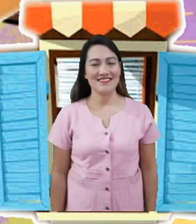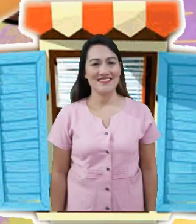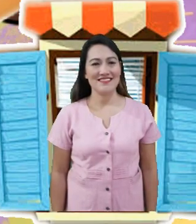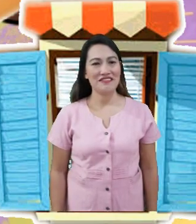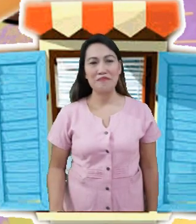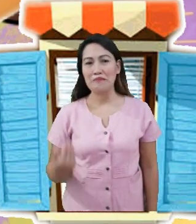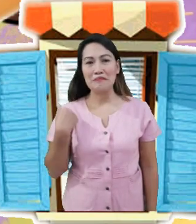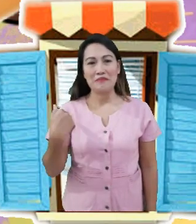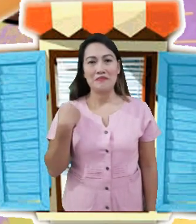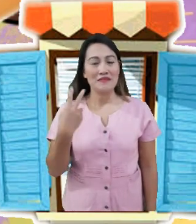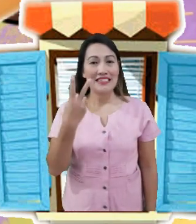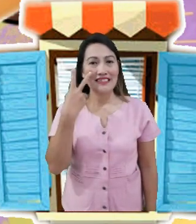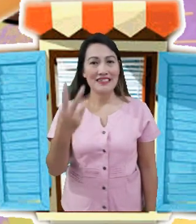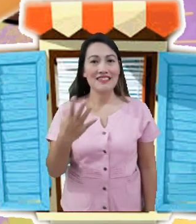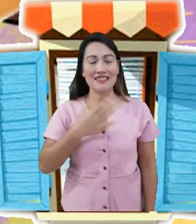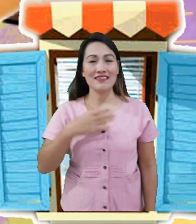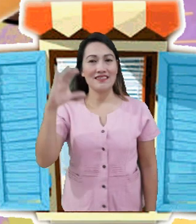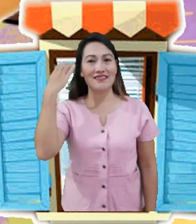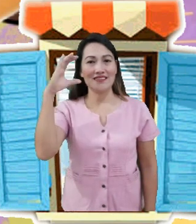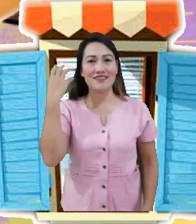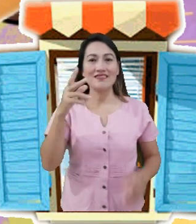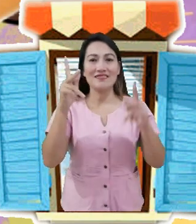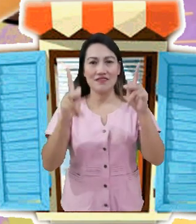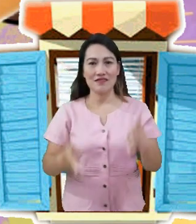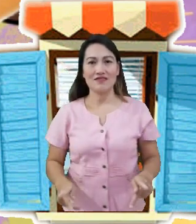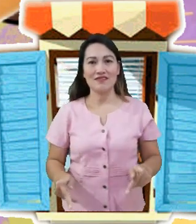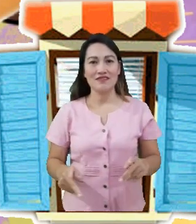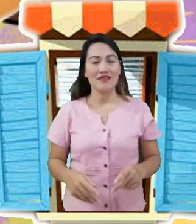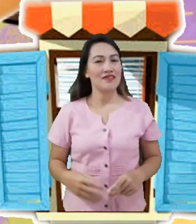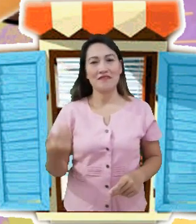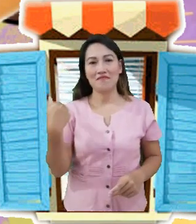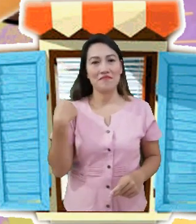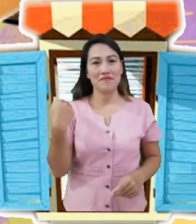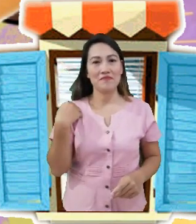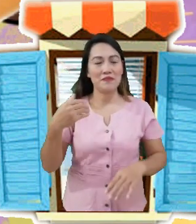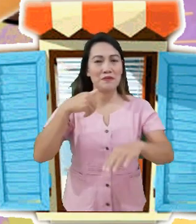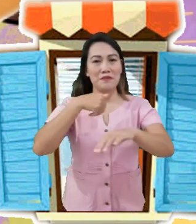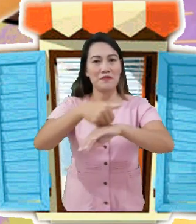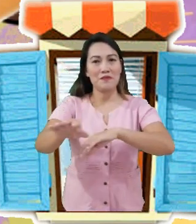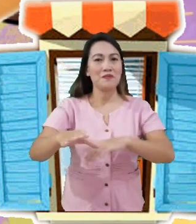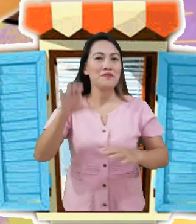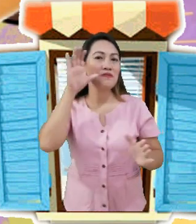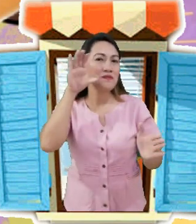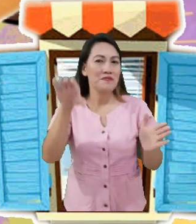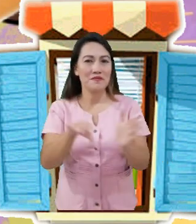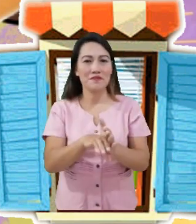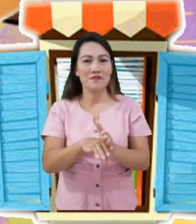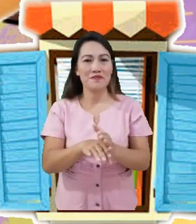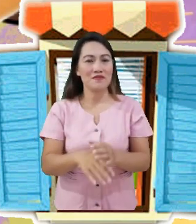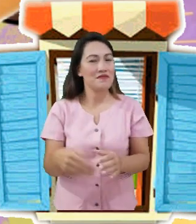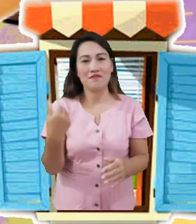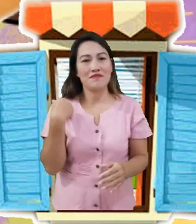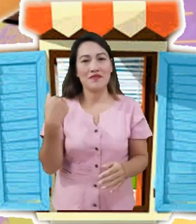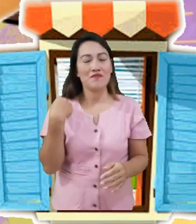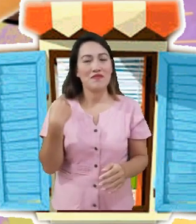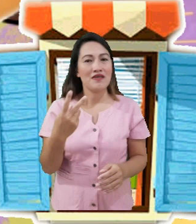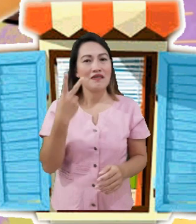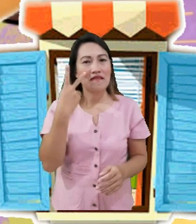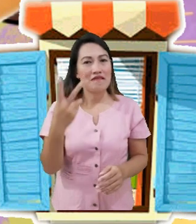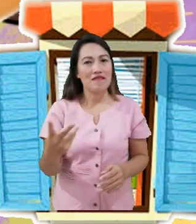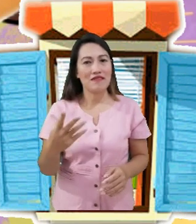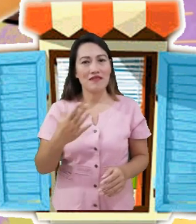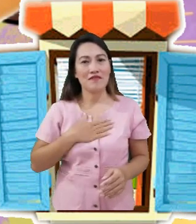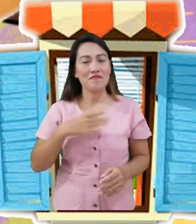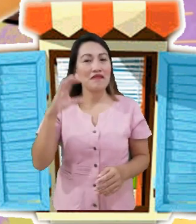Hindi ko pa nakikita ang aking pinsan sa personal at hindi naman sila nagpapadala ng larawan, kaya't hindi ko pa talaga nakikita ang aking